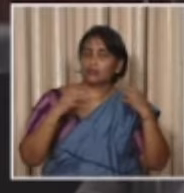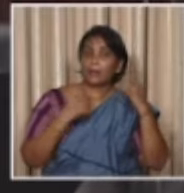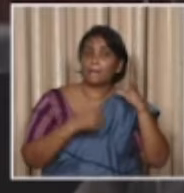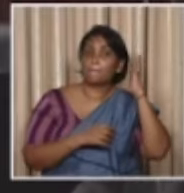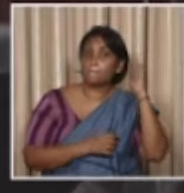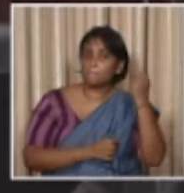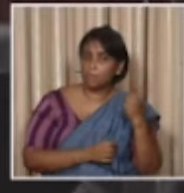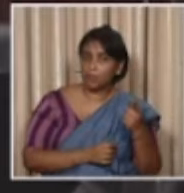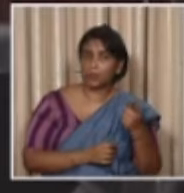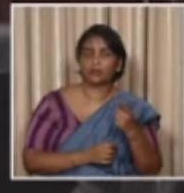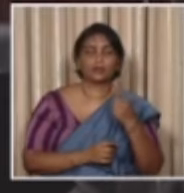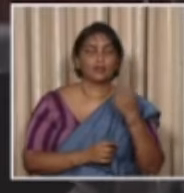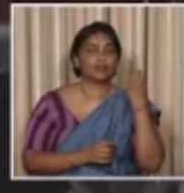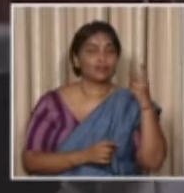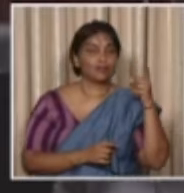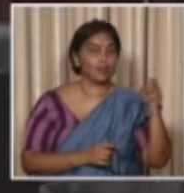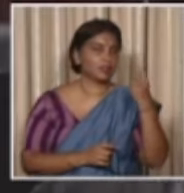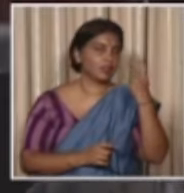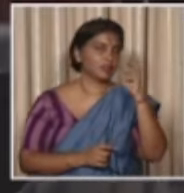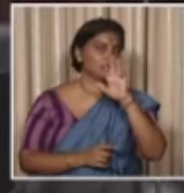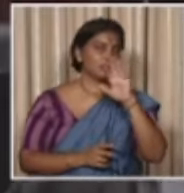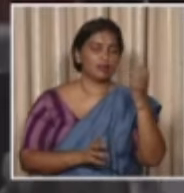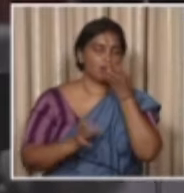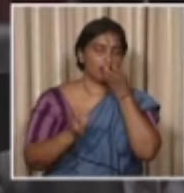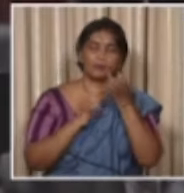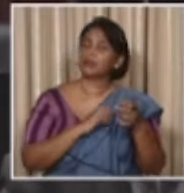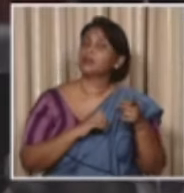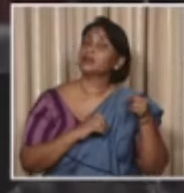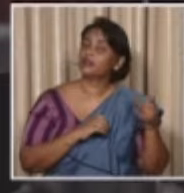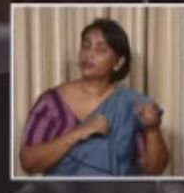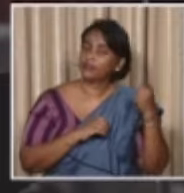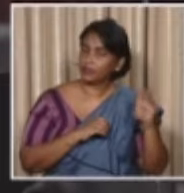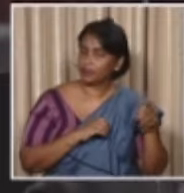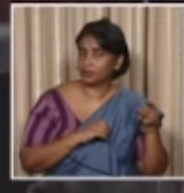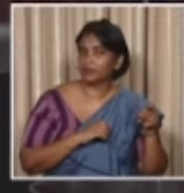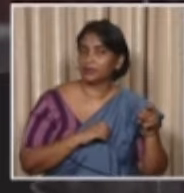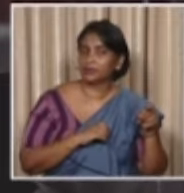ප්‍රතිඵලය සාරාන්ගේ 2019 ප්‍රහාරය. ඒ නිසා